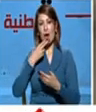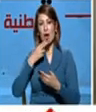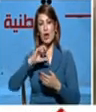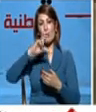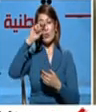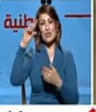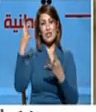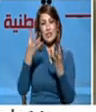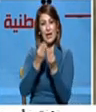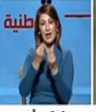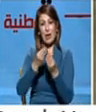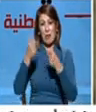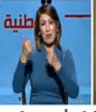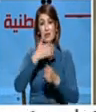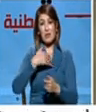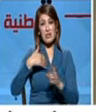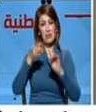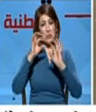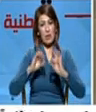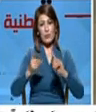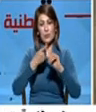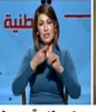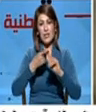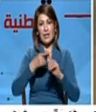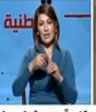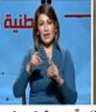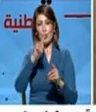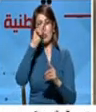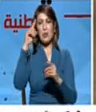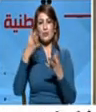تحدثت فيه ان شاء الله بيقولوا لهم